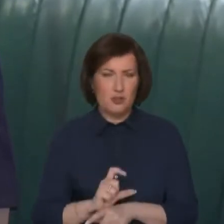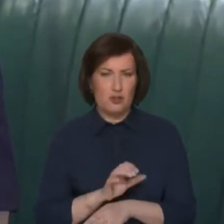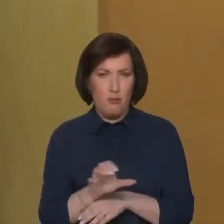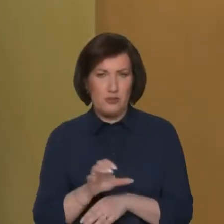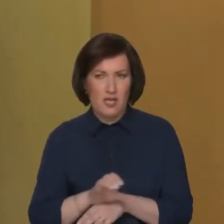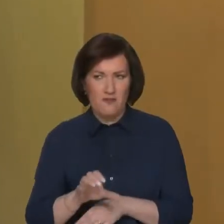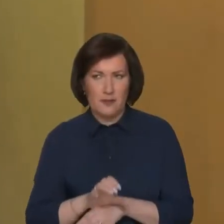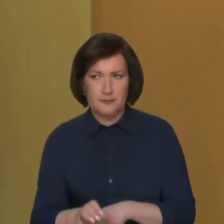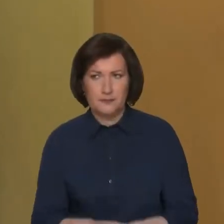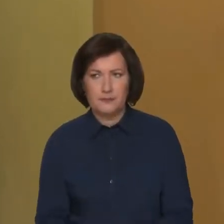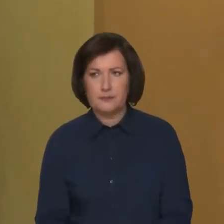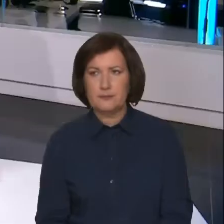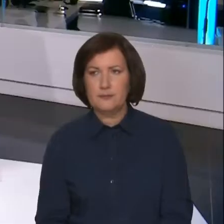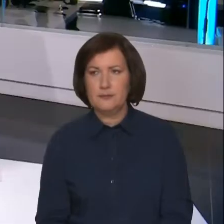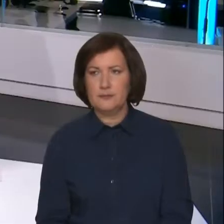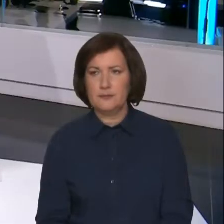поставки.